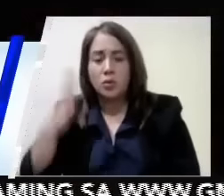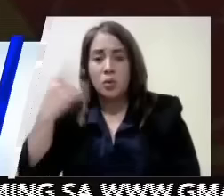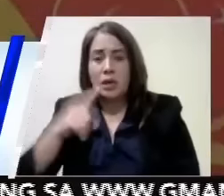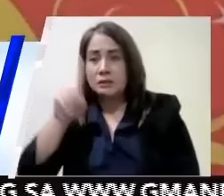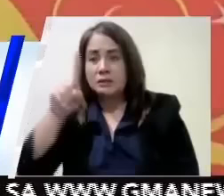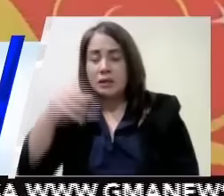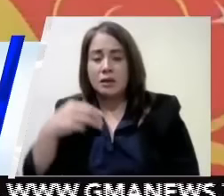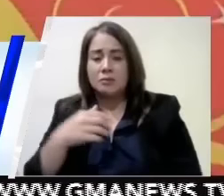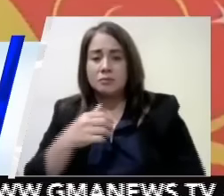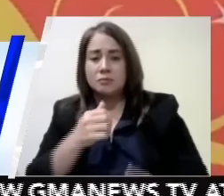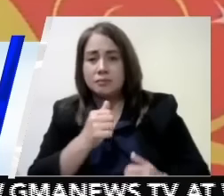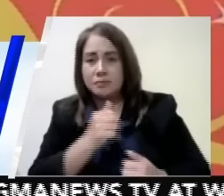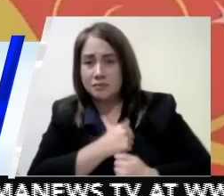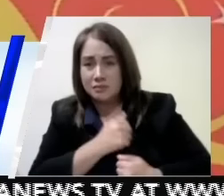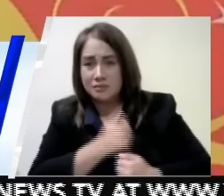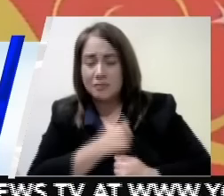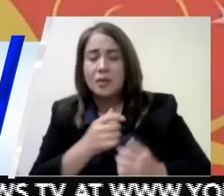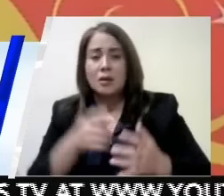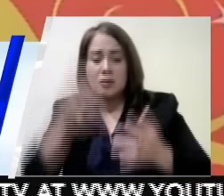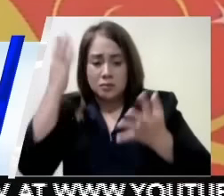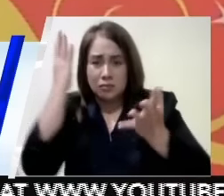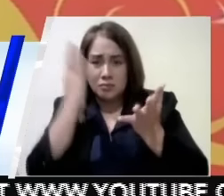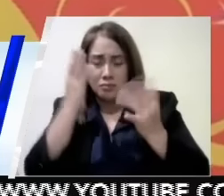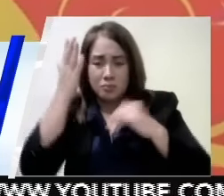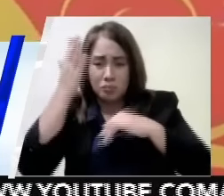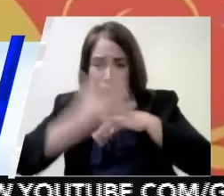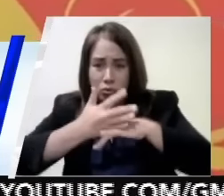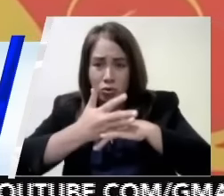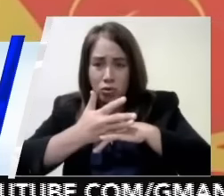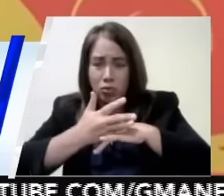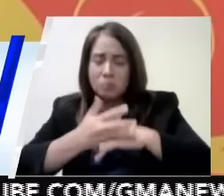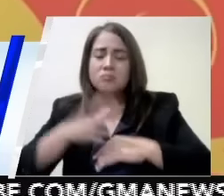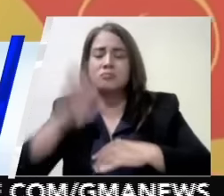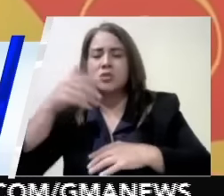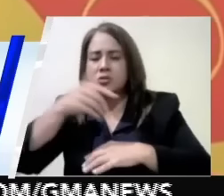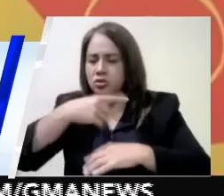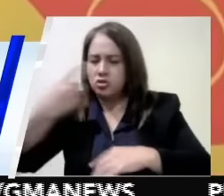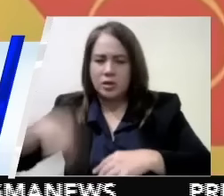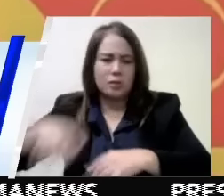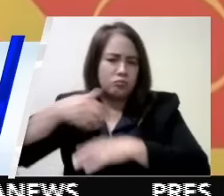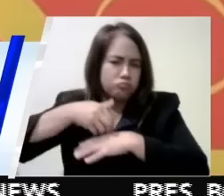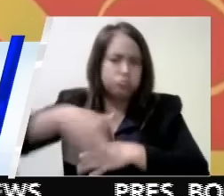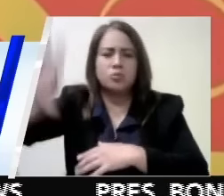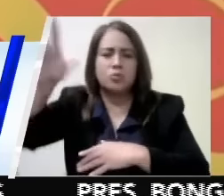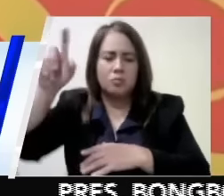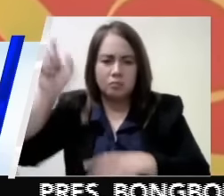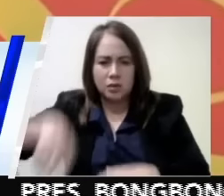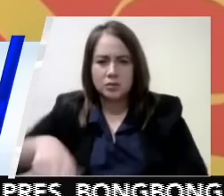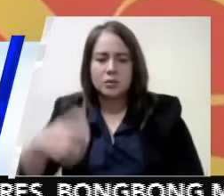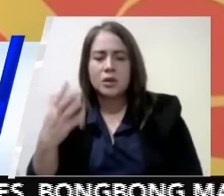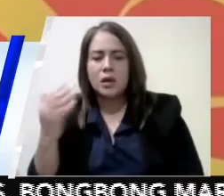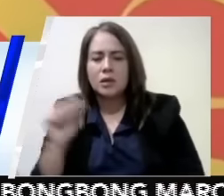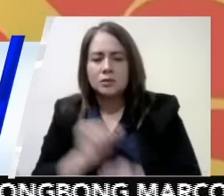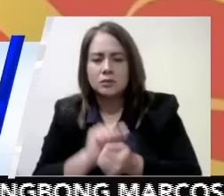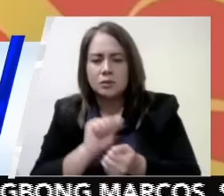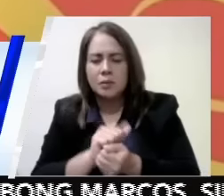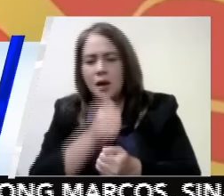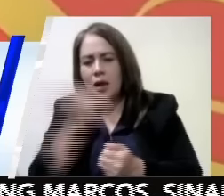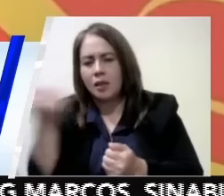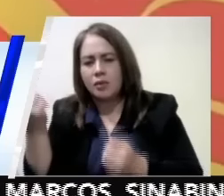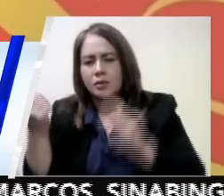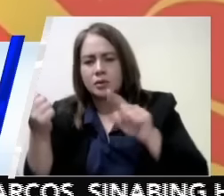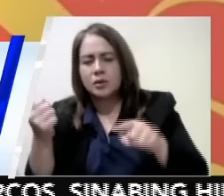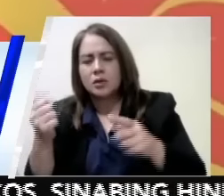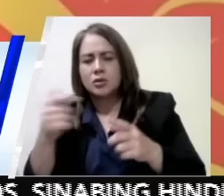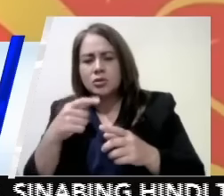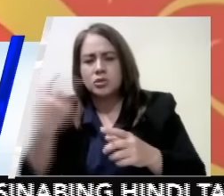Navy. Panahon na raw para palayasin si Chinese Ambassador Wang Silian at iba pang kasalukuyang diplomat ng Chinese Embassy ayon